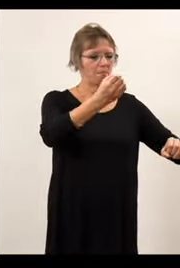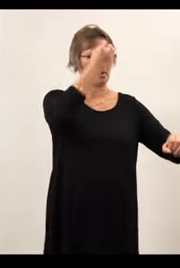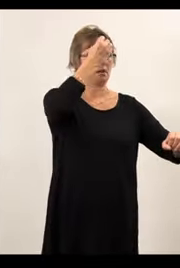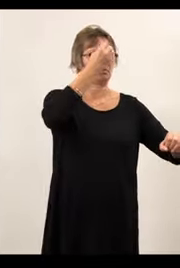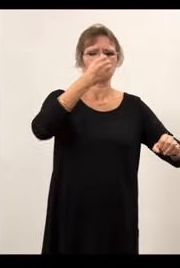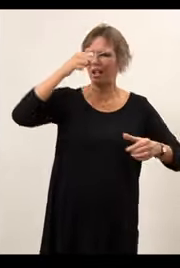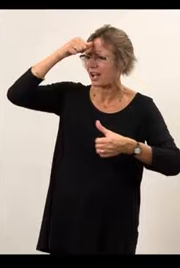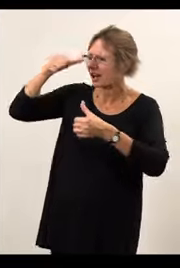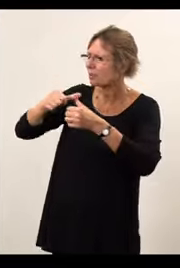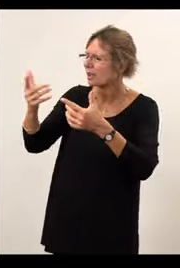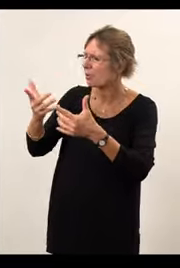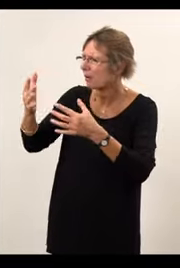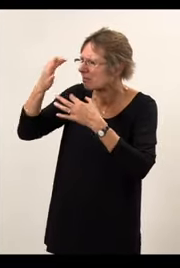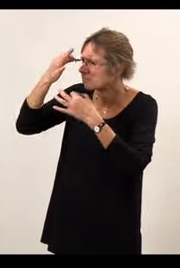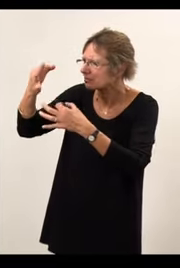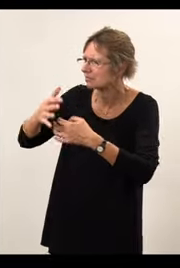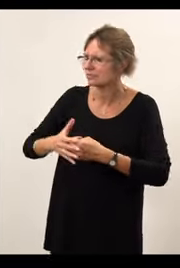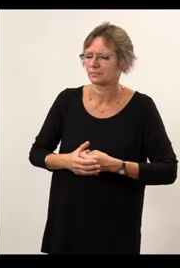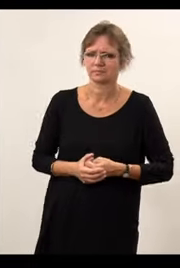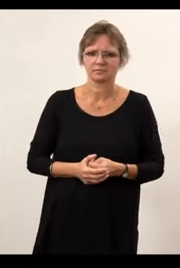Mais tu te souviens de quoi?